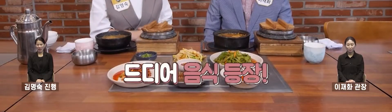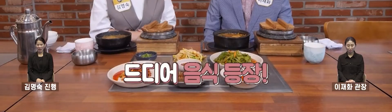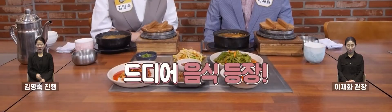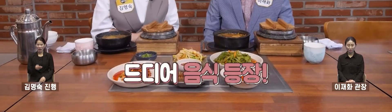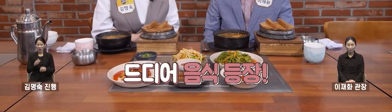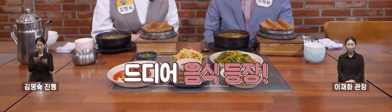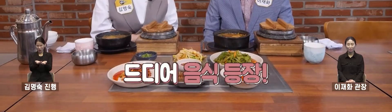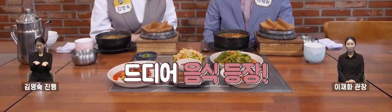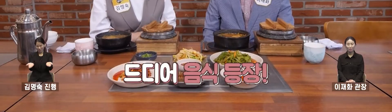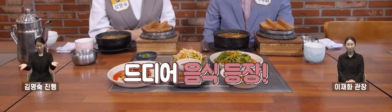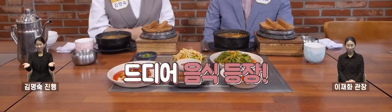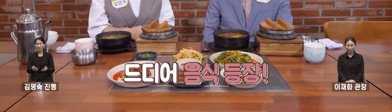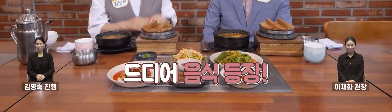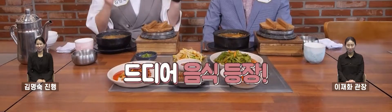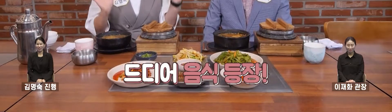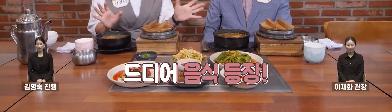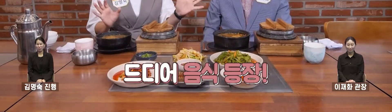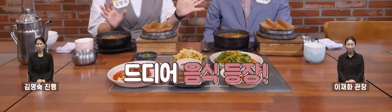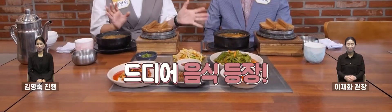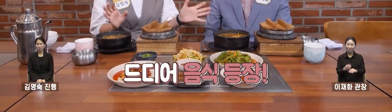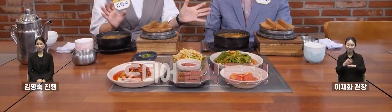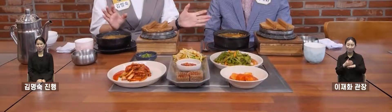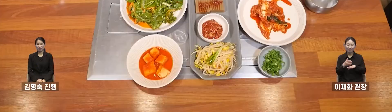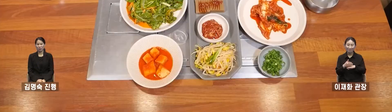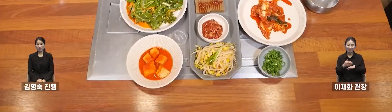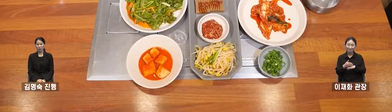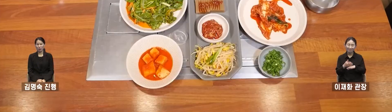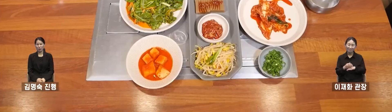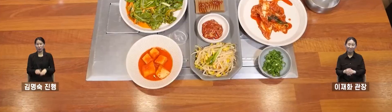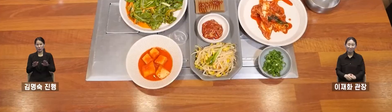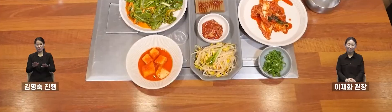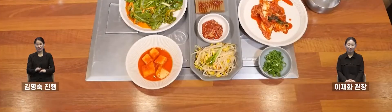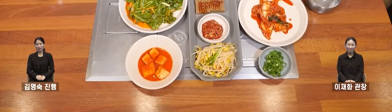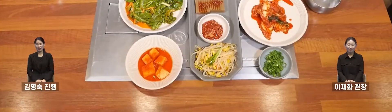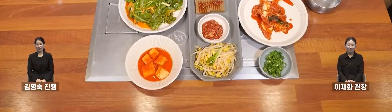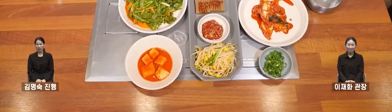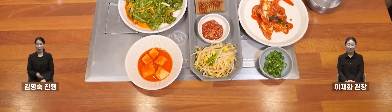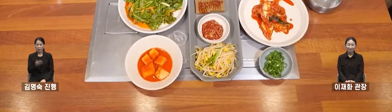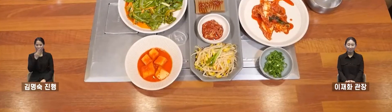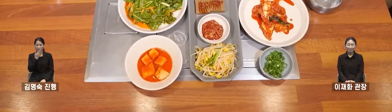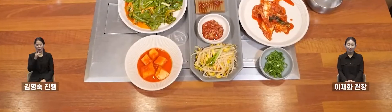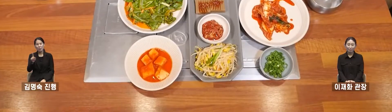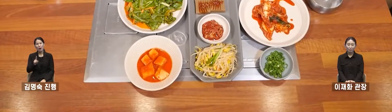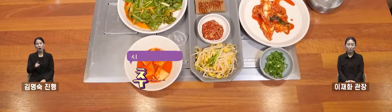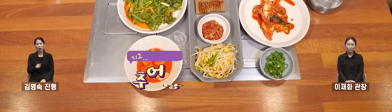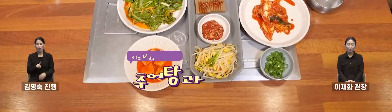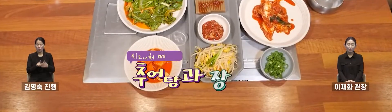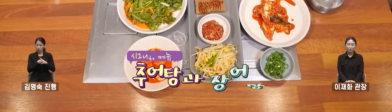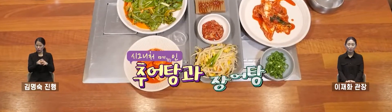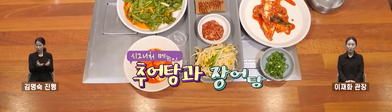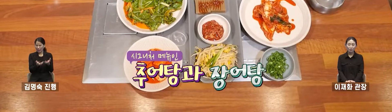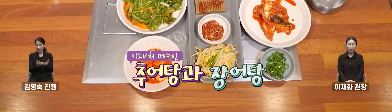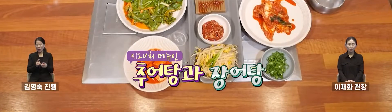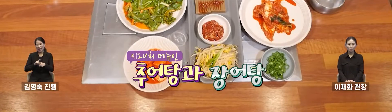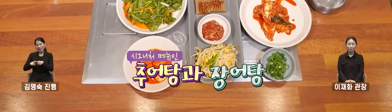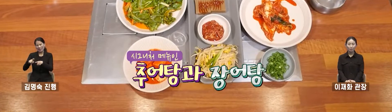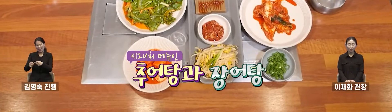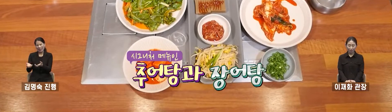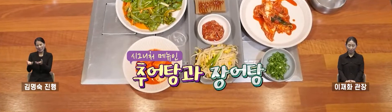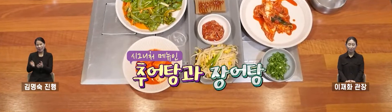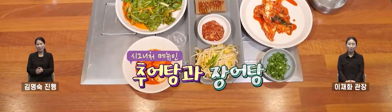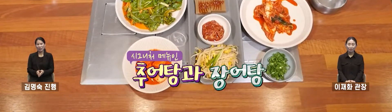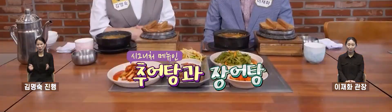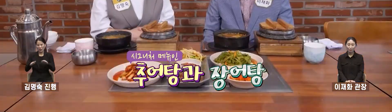음식이 나왔습니다. 네, 맞습니다. 예. 요 이제 오늘 저희가 먹는 음식이 이제 추어탕과 장어탕인데요.